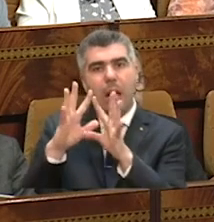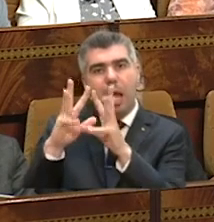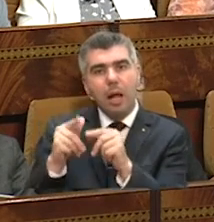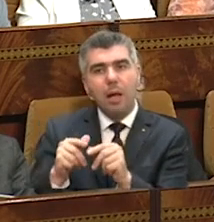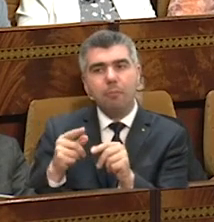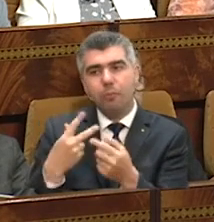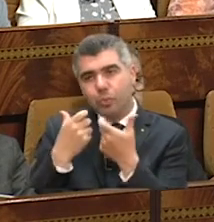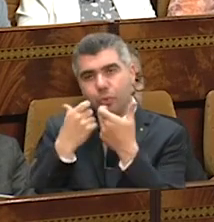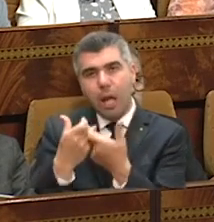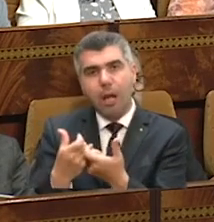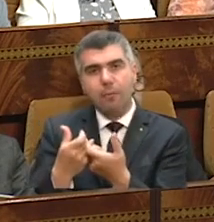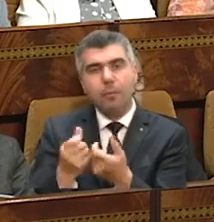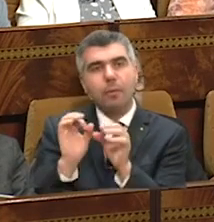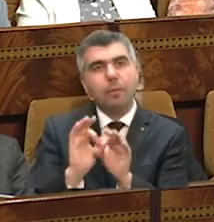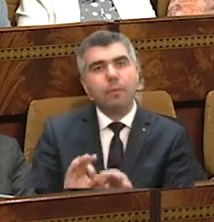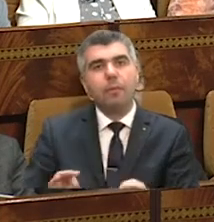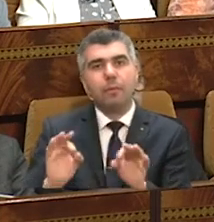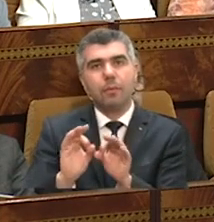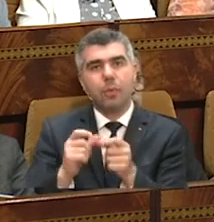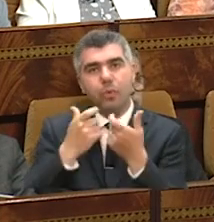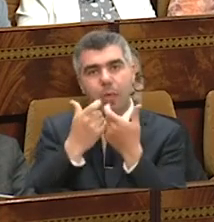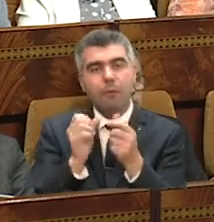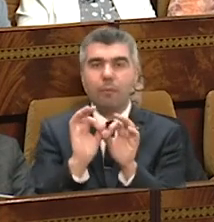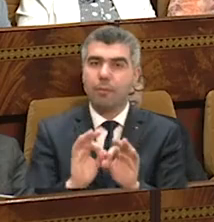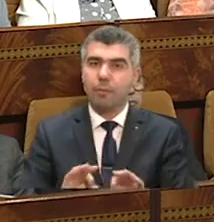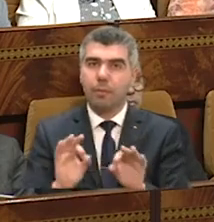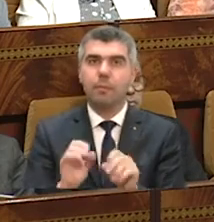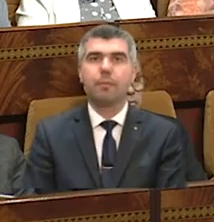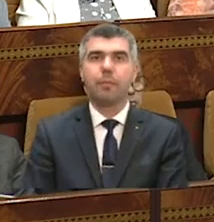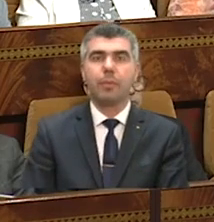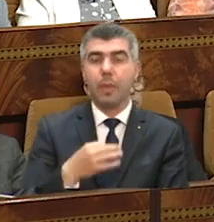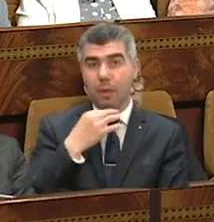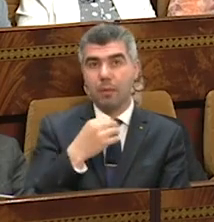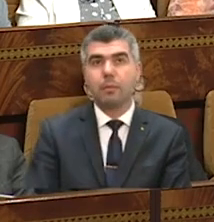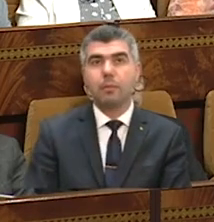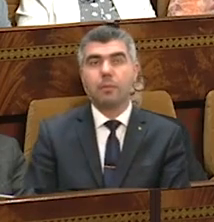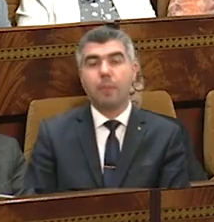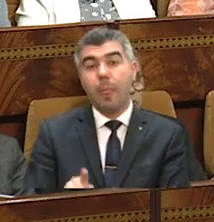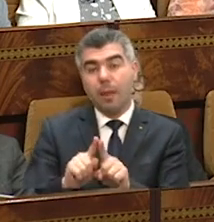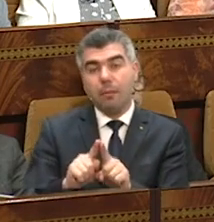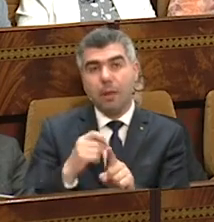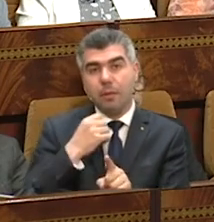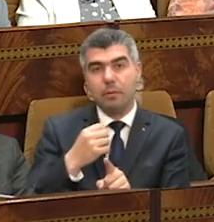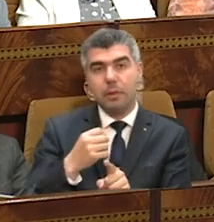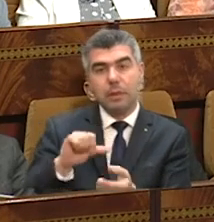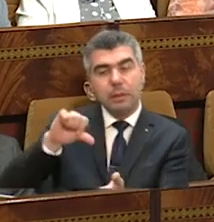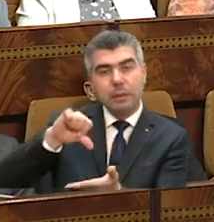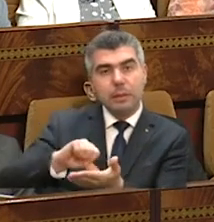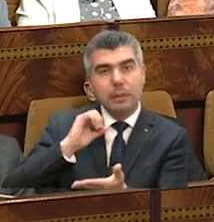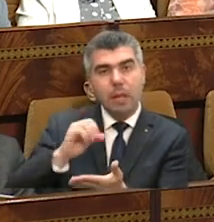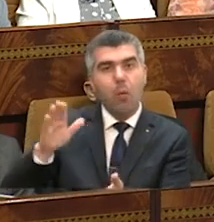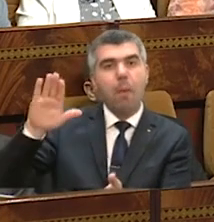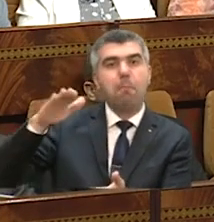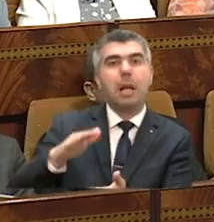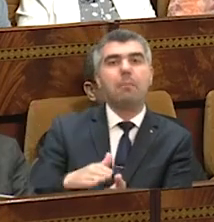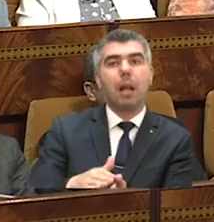على ارض الواقع. انا حاليا ما كنشوف حتى شي حاجة، لا سيما انا كنمثل واحد الاقليم مثلا اقليم بني ملال اللي